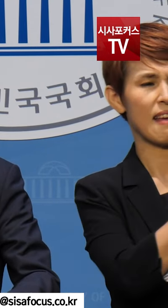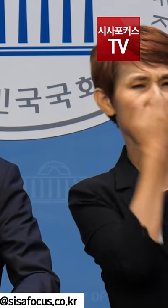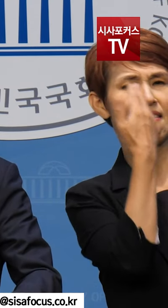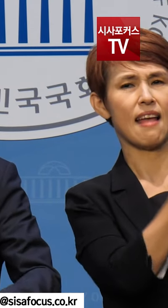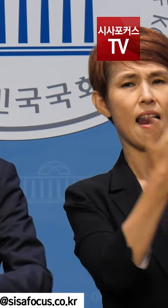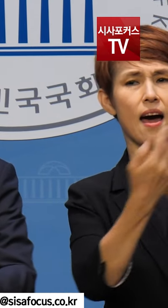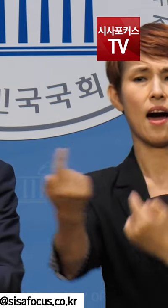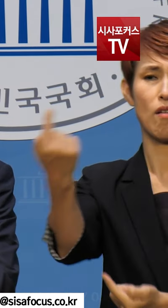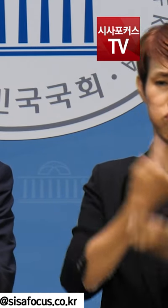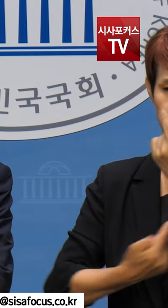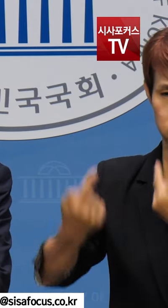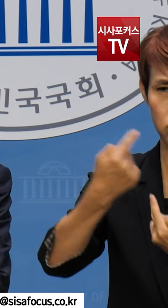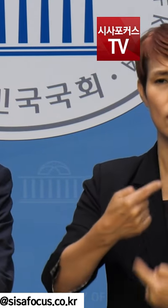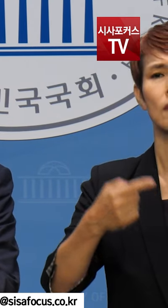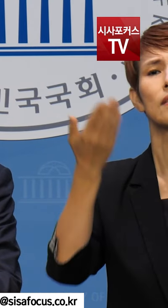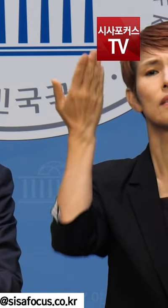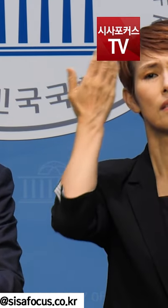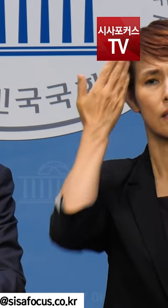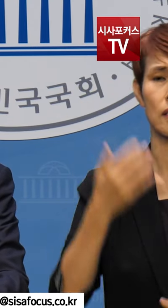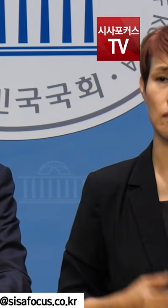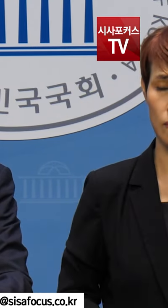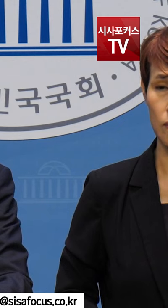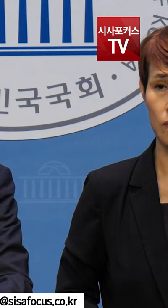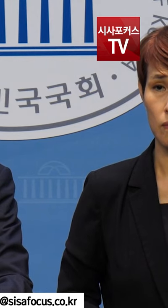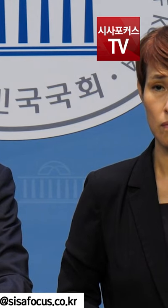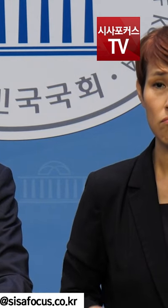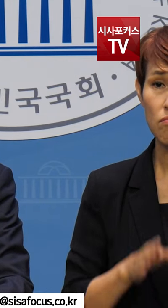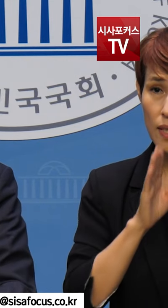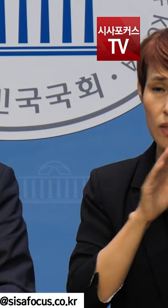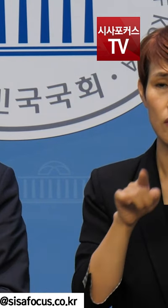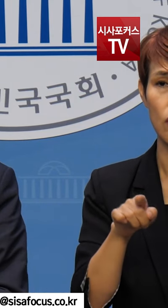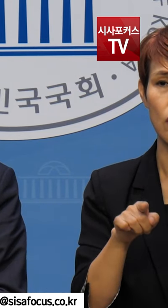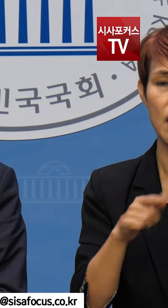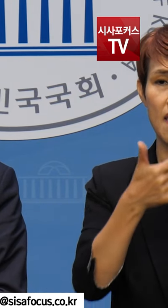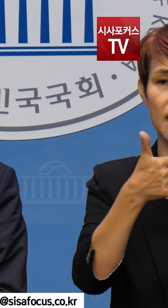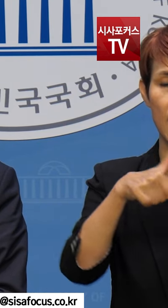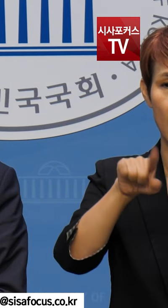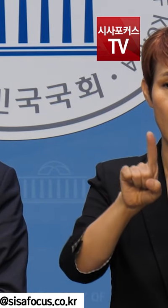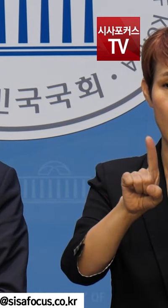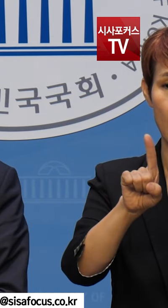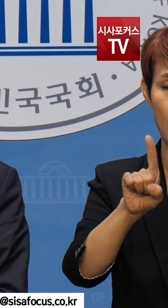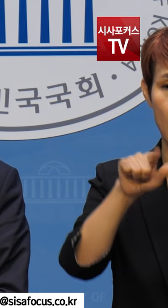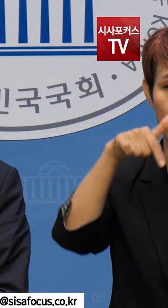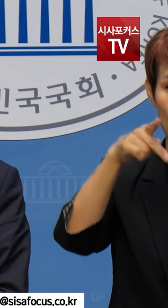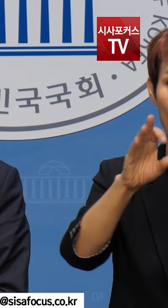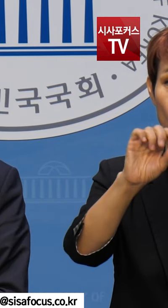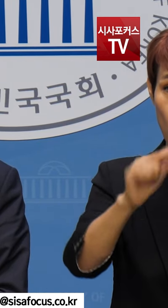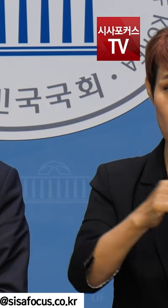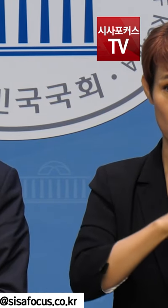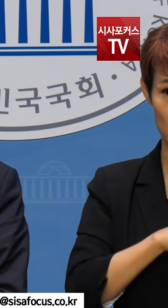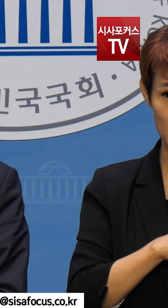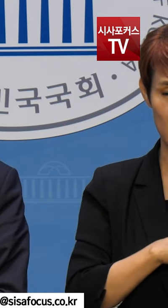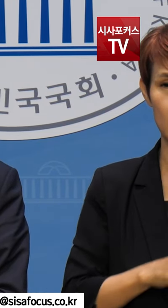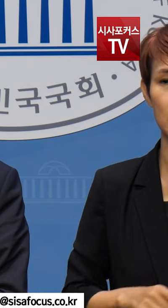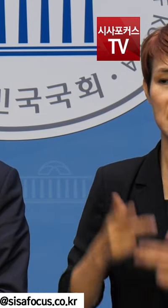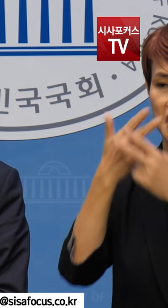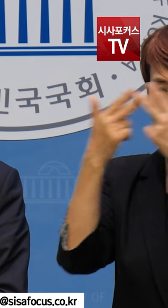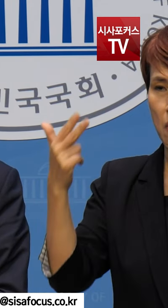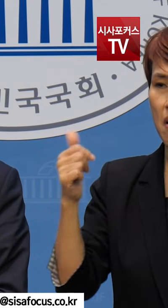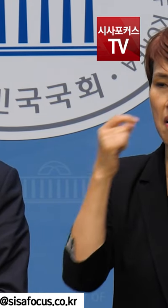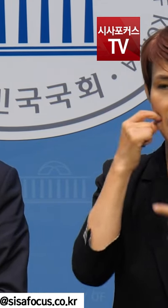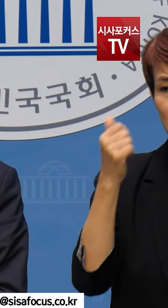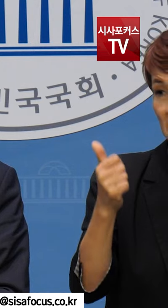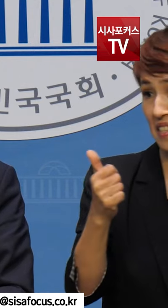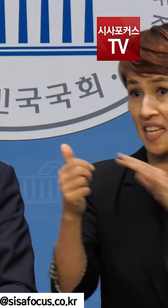것이 상식입니다. 그러나 나경원 의원이 개딸이었다거나 한동훈